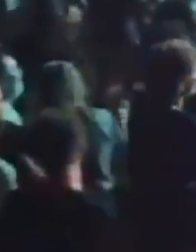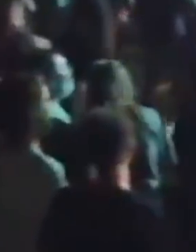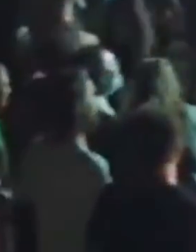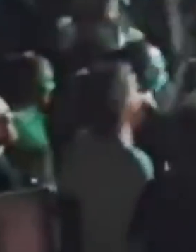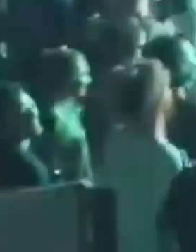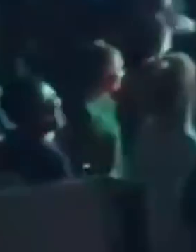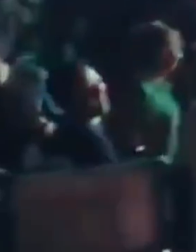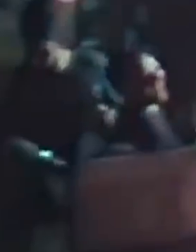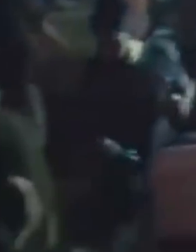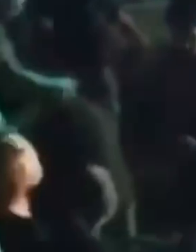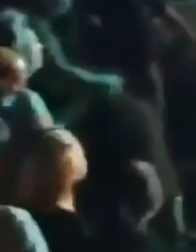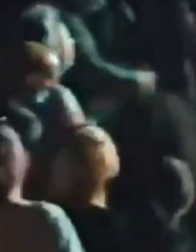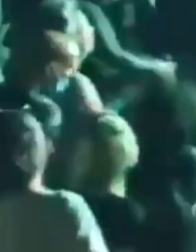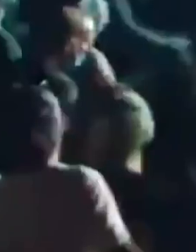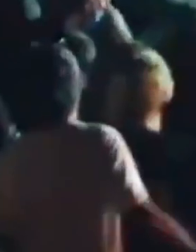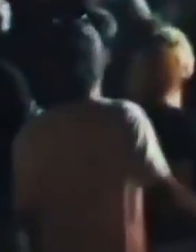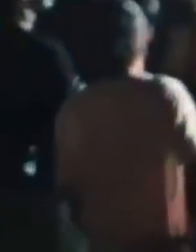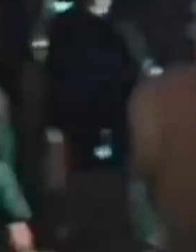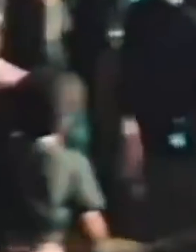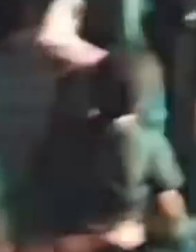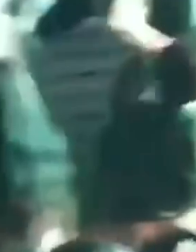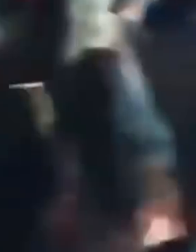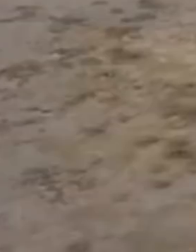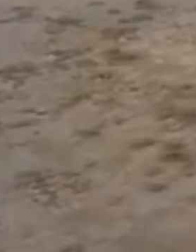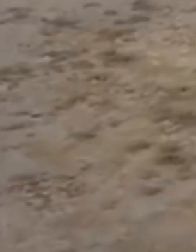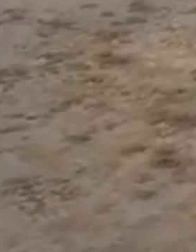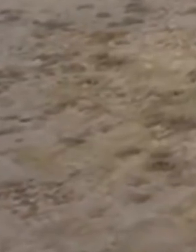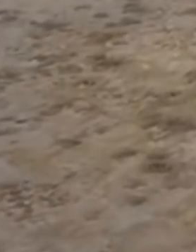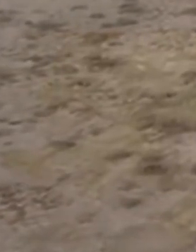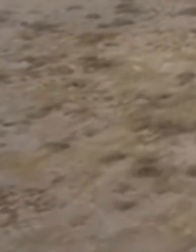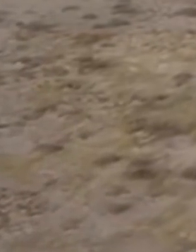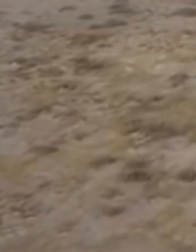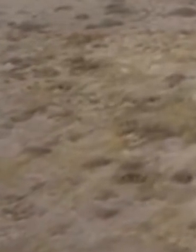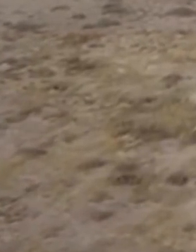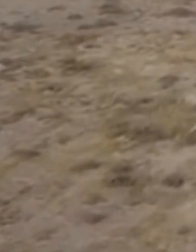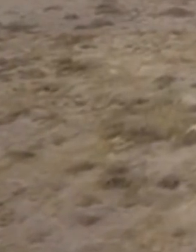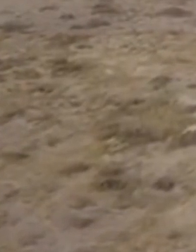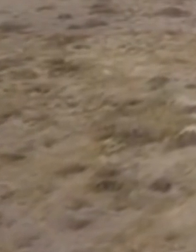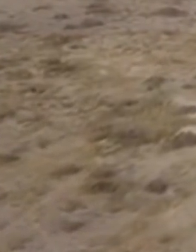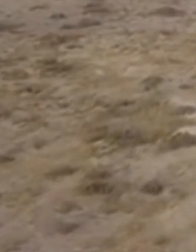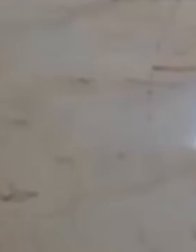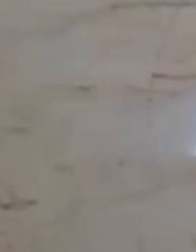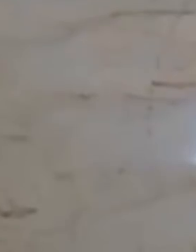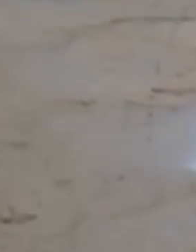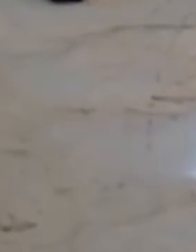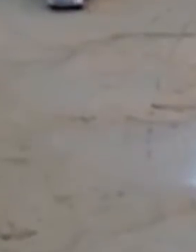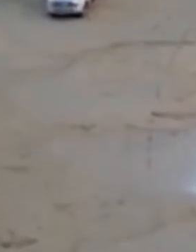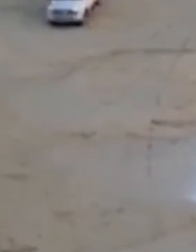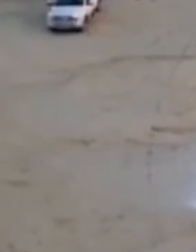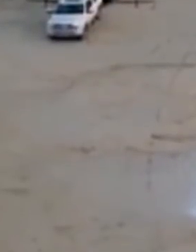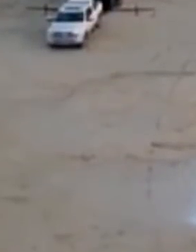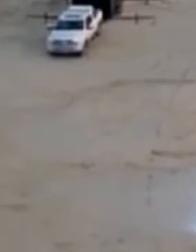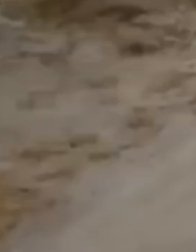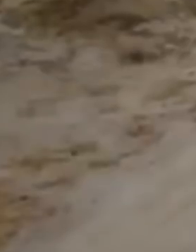סרטים כמובן. ומסתבר שדווקא בדרום הארץ הקדימו והצטרפו לעולם בטרנד הזה